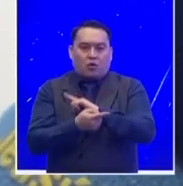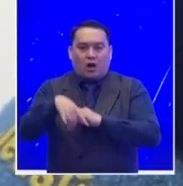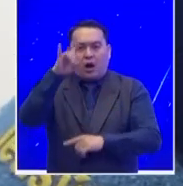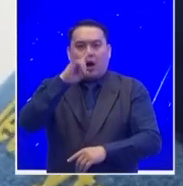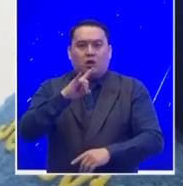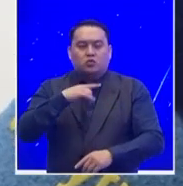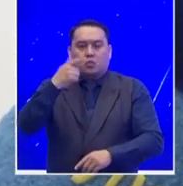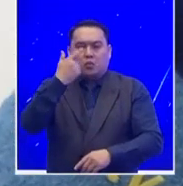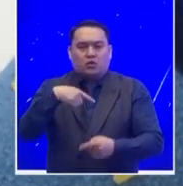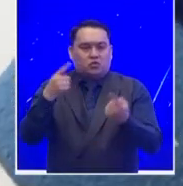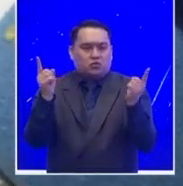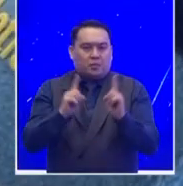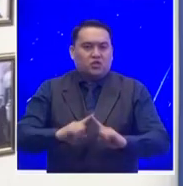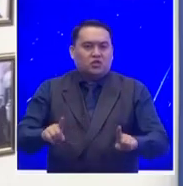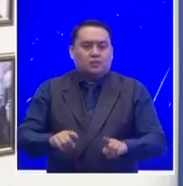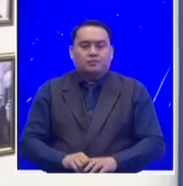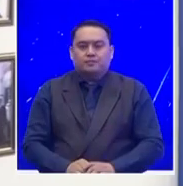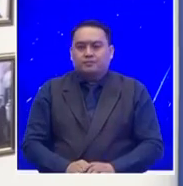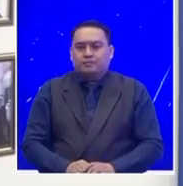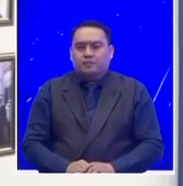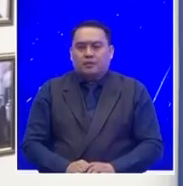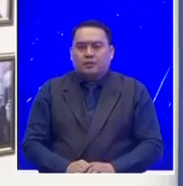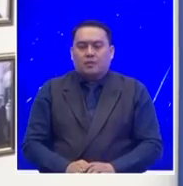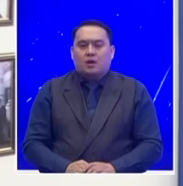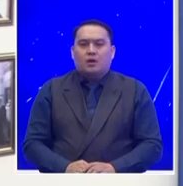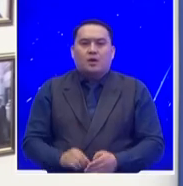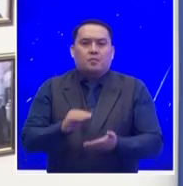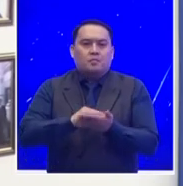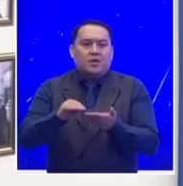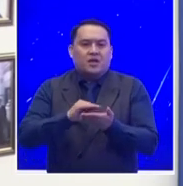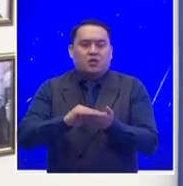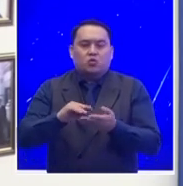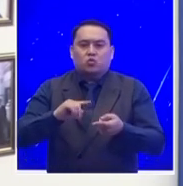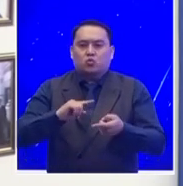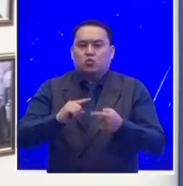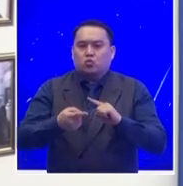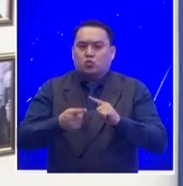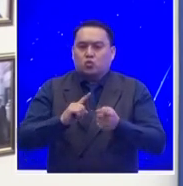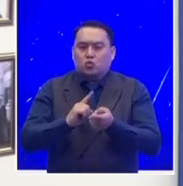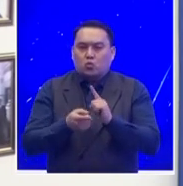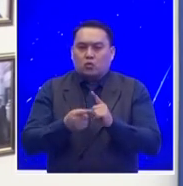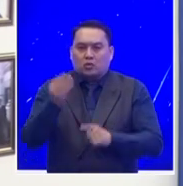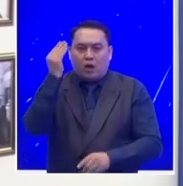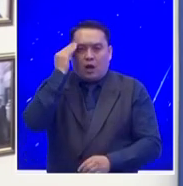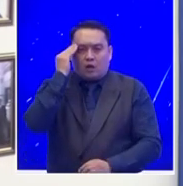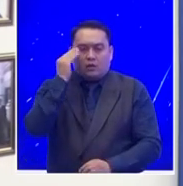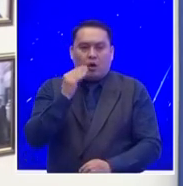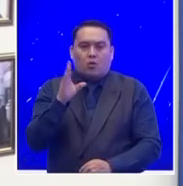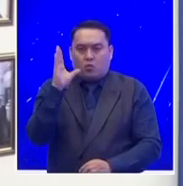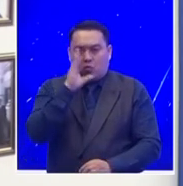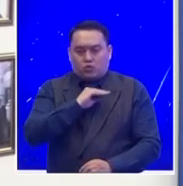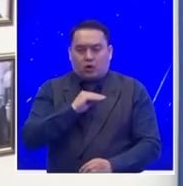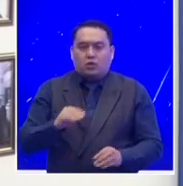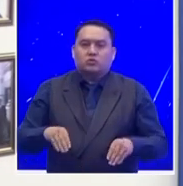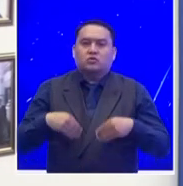уже по-своему. Белинский писал об исключительной трудности перевода крыловских басен, однако талантливому Абаю все же удалось